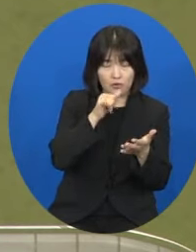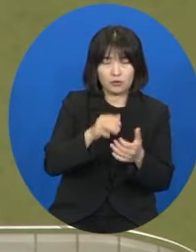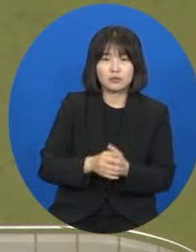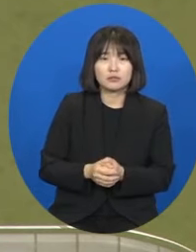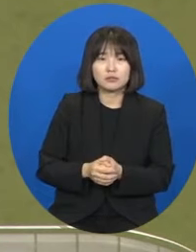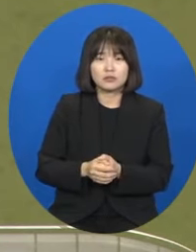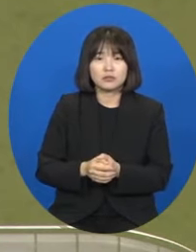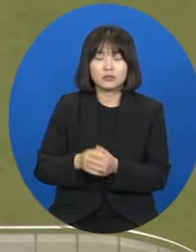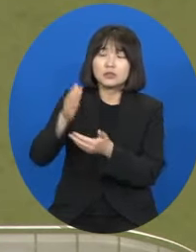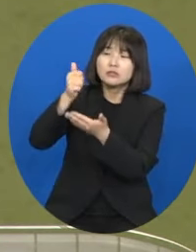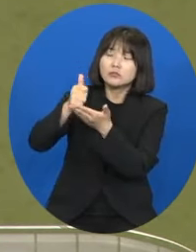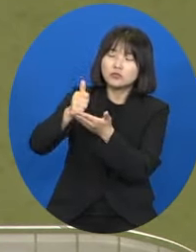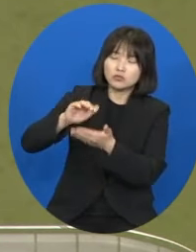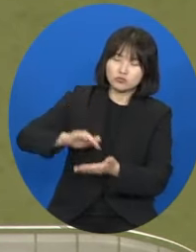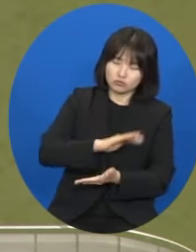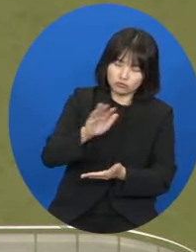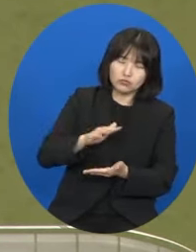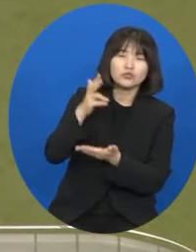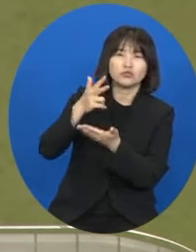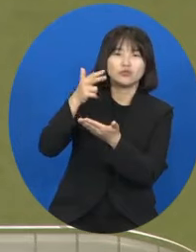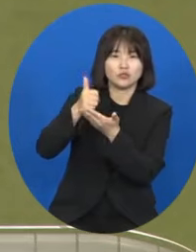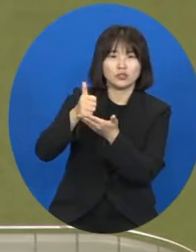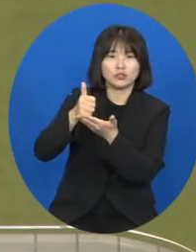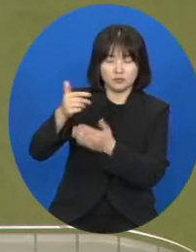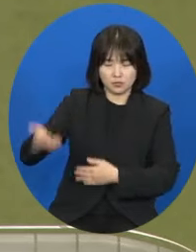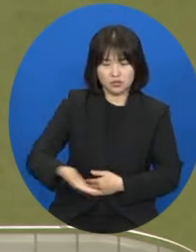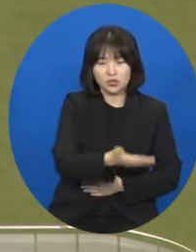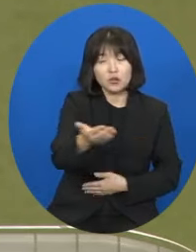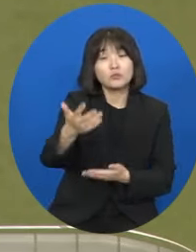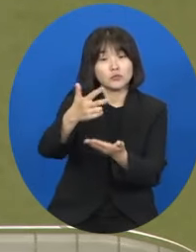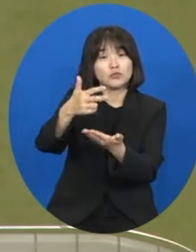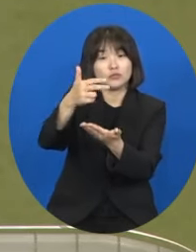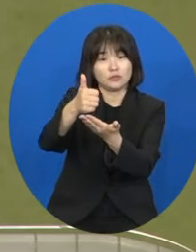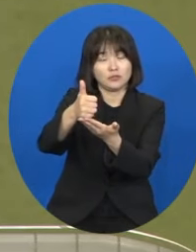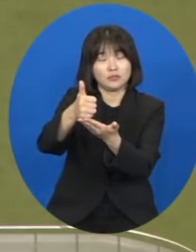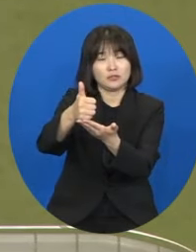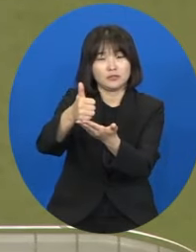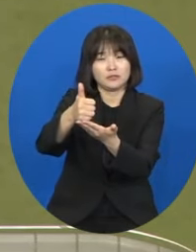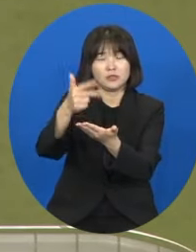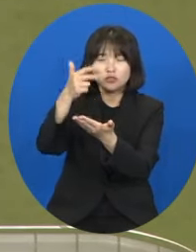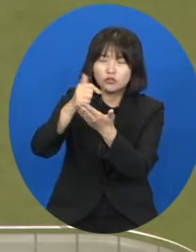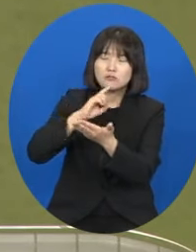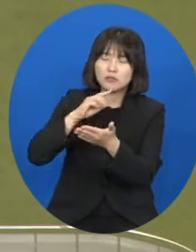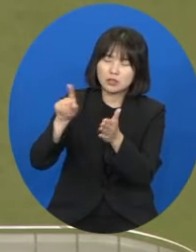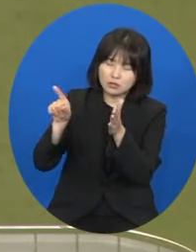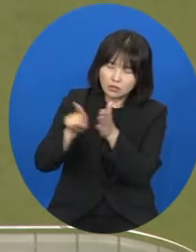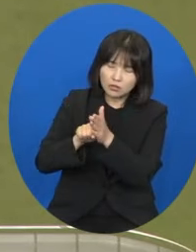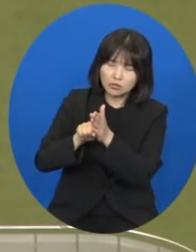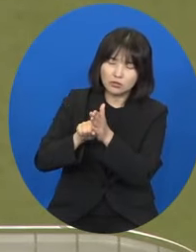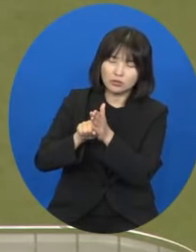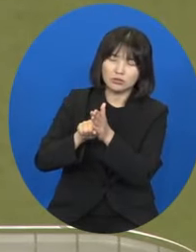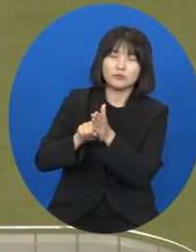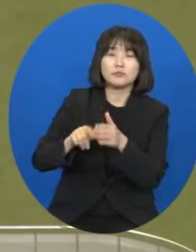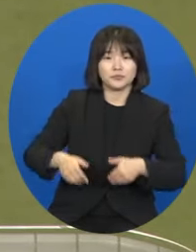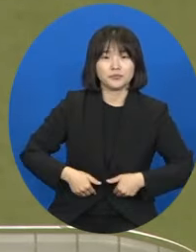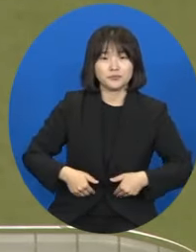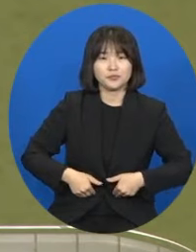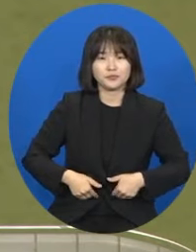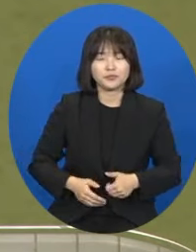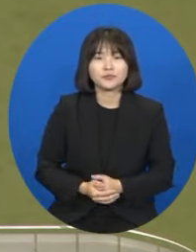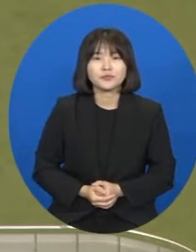우리의 주님이십니다. 바로 여러분의 주님이십니다. 그분만을 우리가 신뢰하며 나아가야 된다는 거예요.